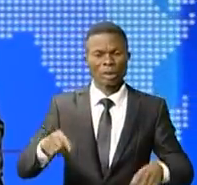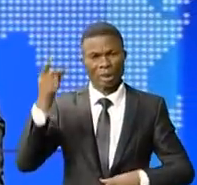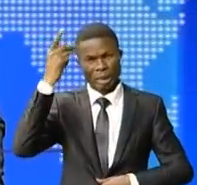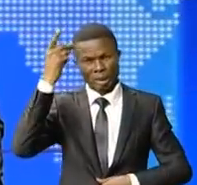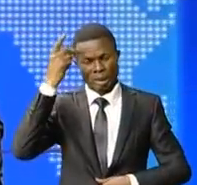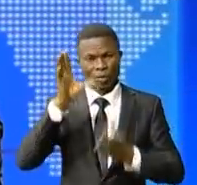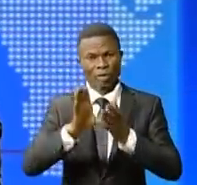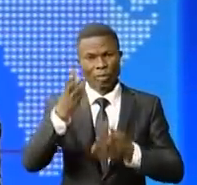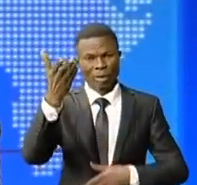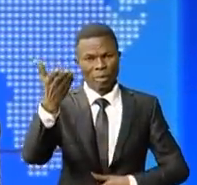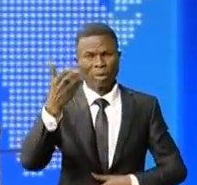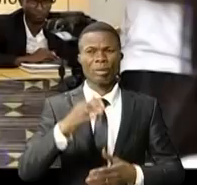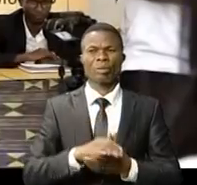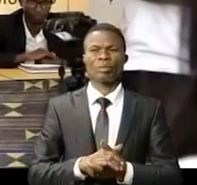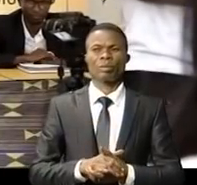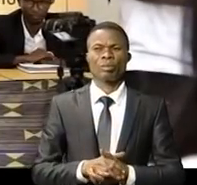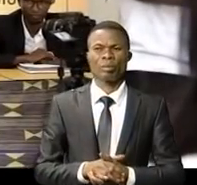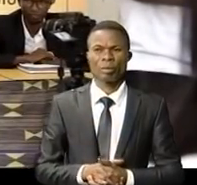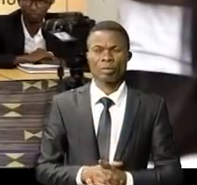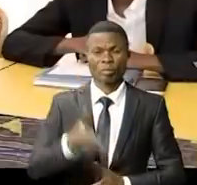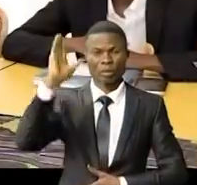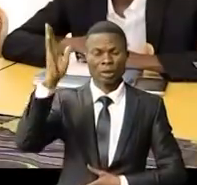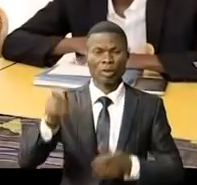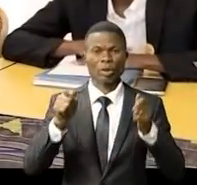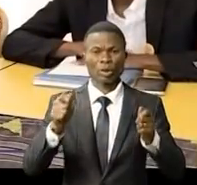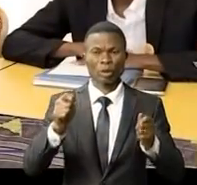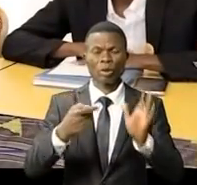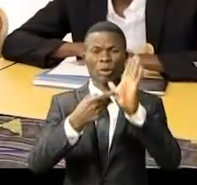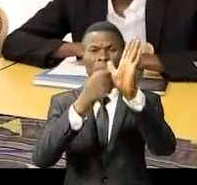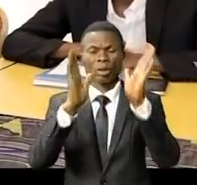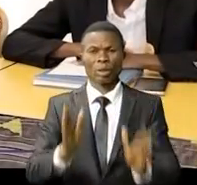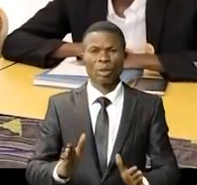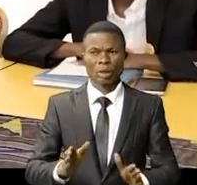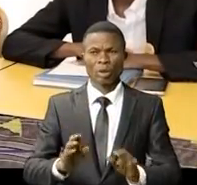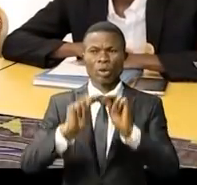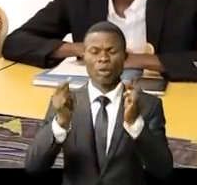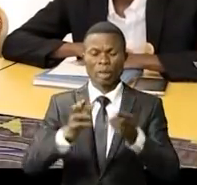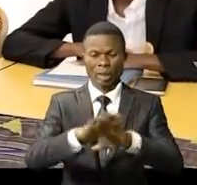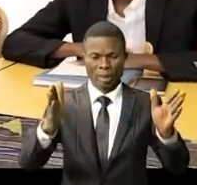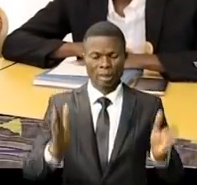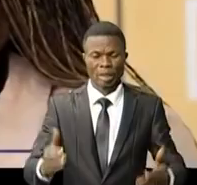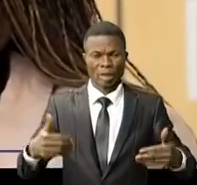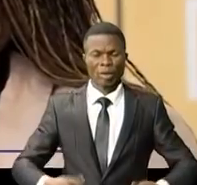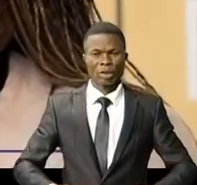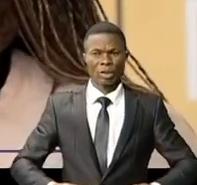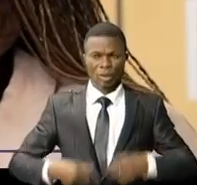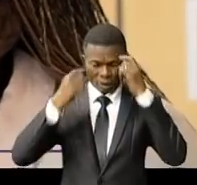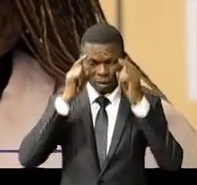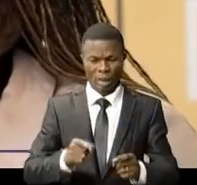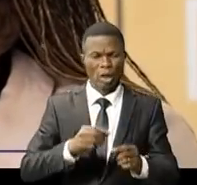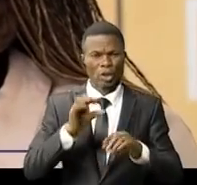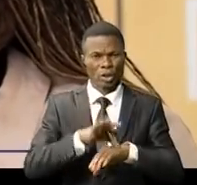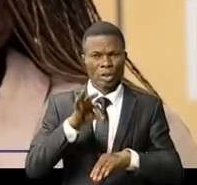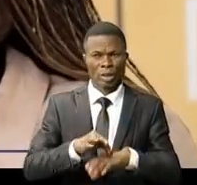Kinshasa. Regardez. Cette conférence de presse des représentants de la table des décisions de jeunes de l'Union africaine a été une